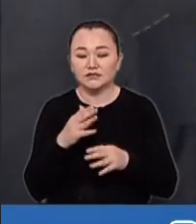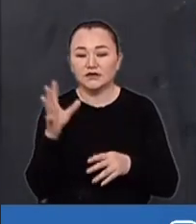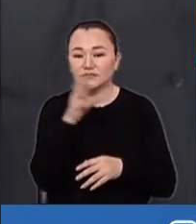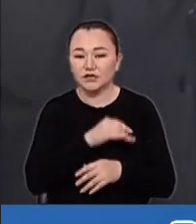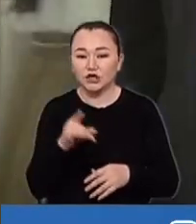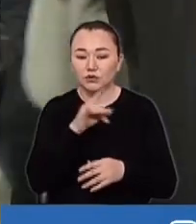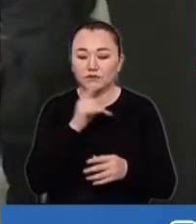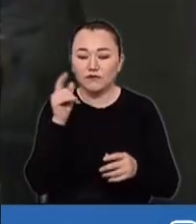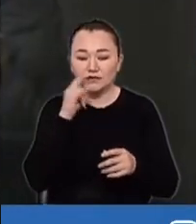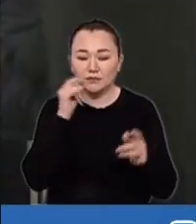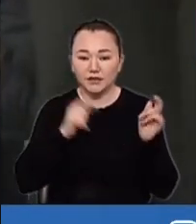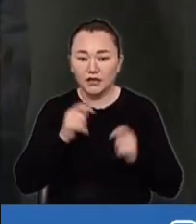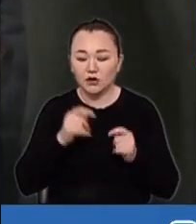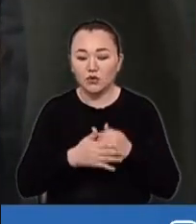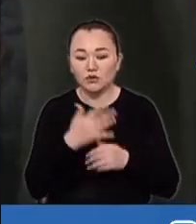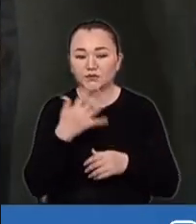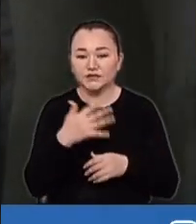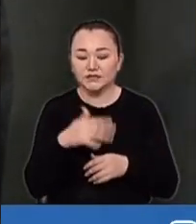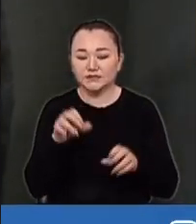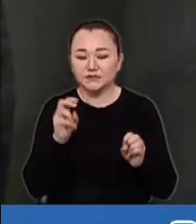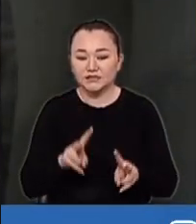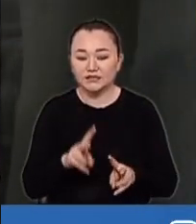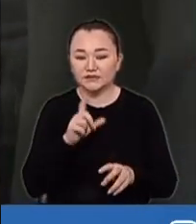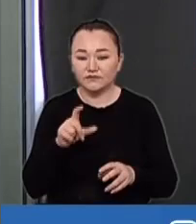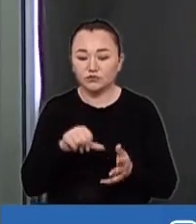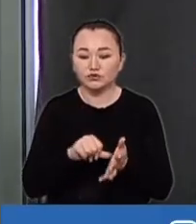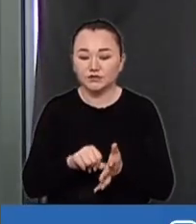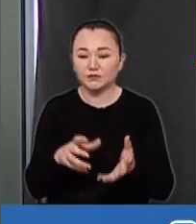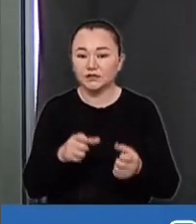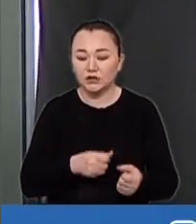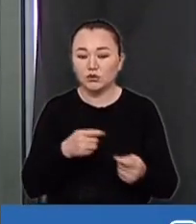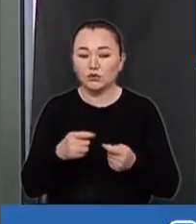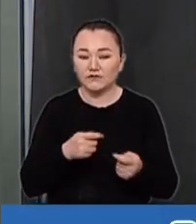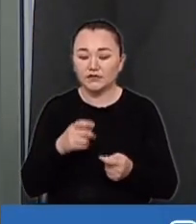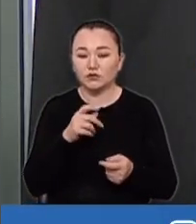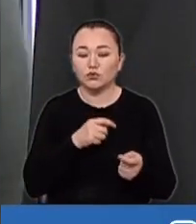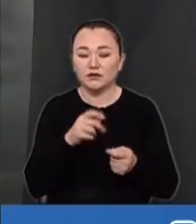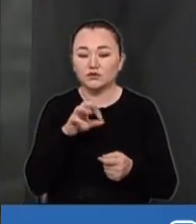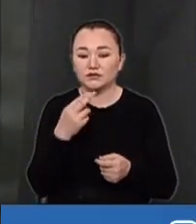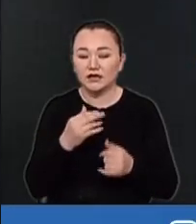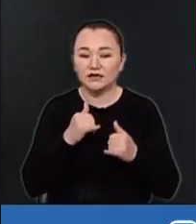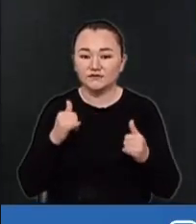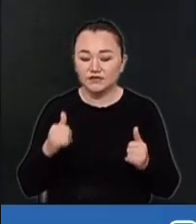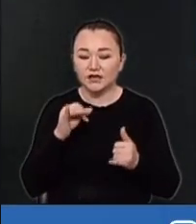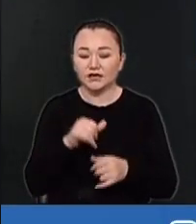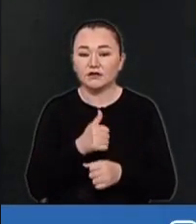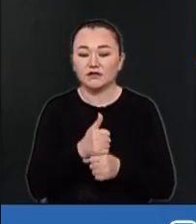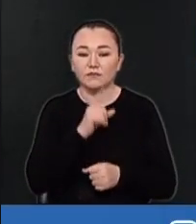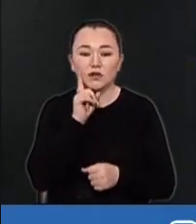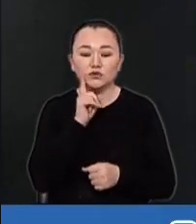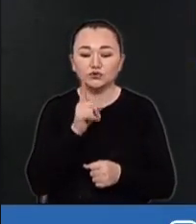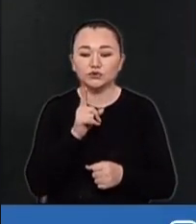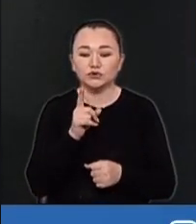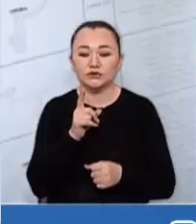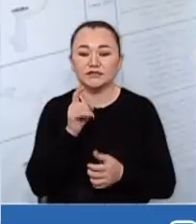регионов Казахстана приехали около 50 специалистов участие приняли руководители управления социального развития и главы молодёжных